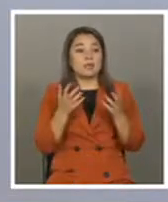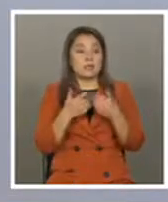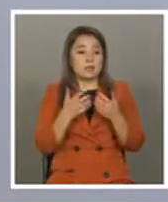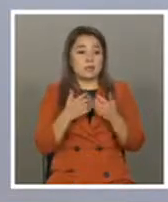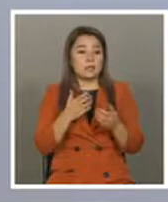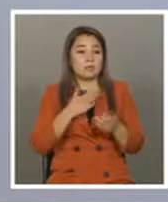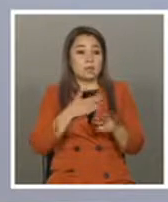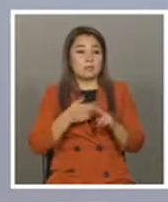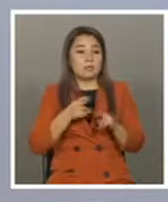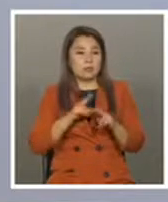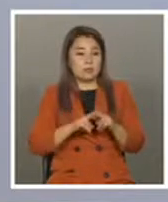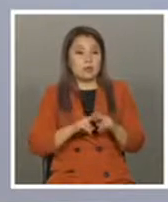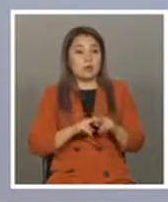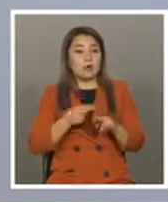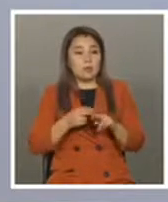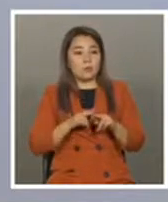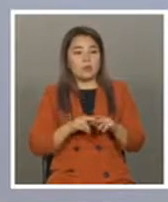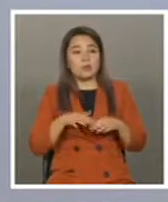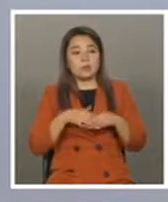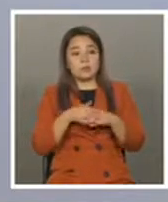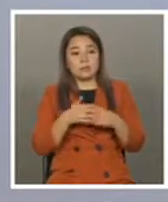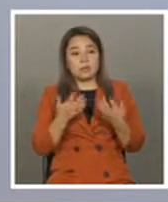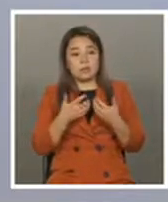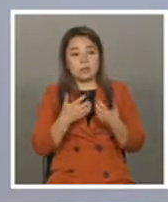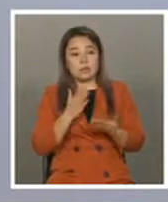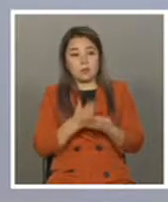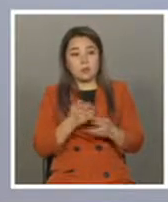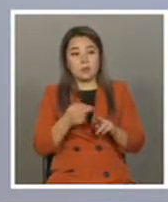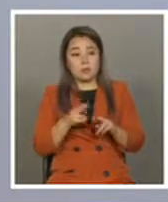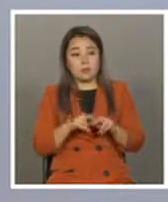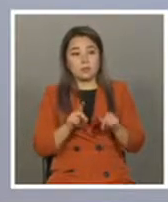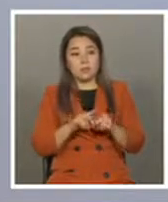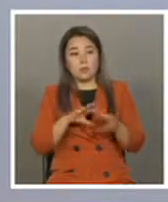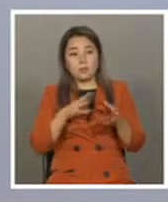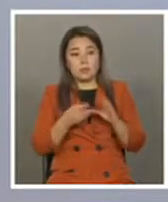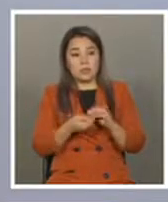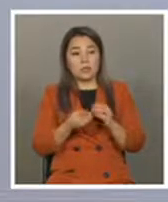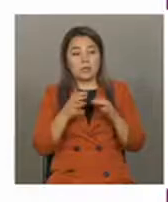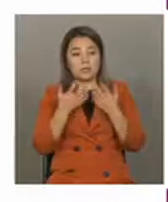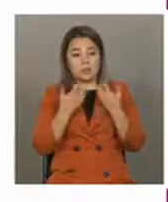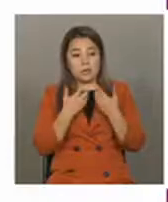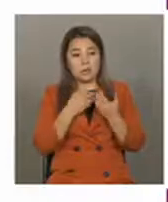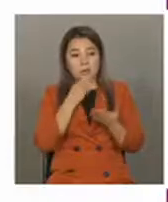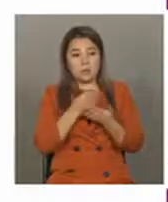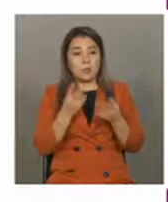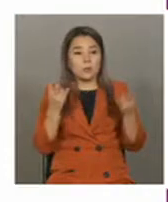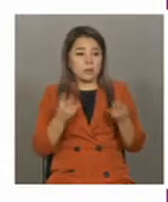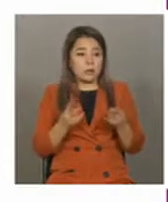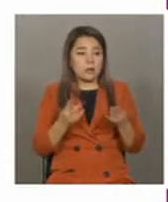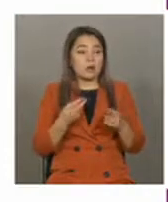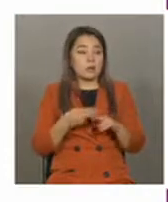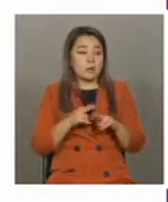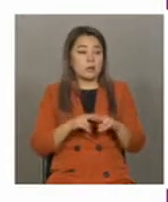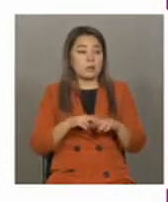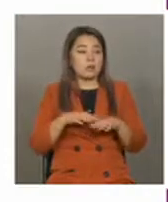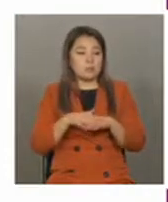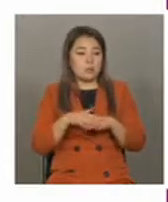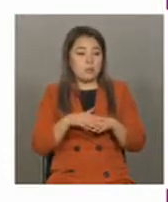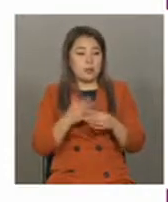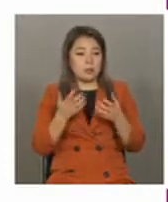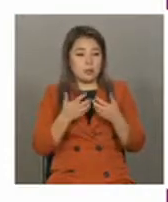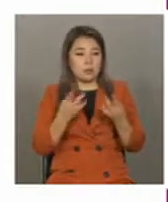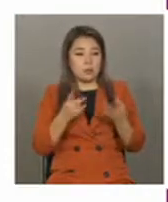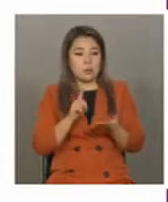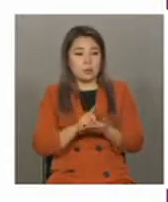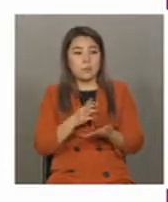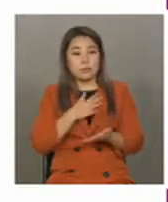яғни бізге осы өрнек берілген, осы өрнектің мәнін есептеуіміз керек. Сонымен бұл өрнектің мәнін табу үшін біз